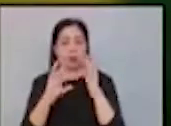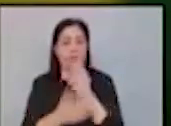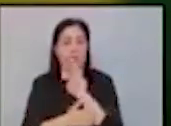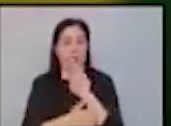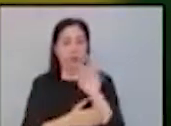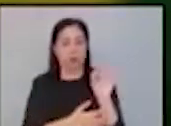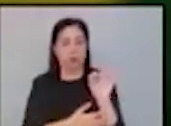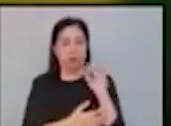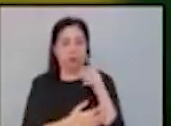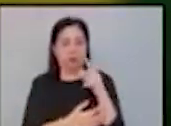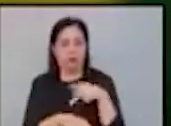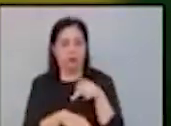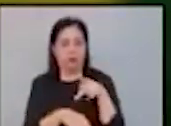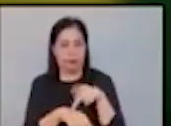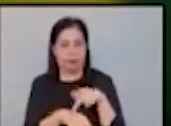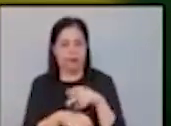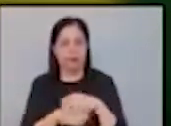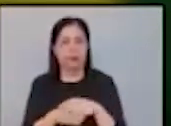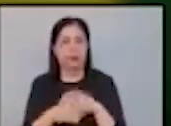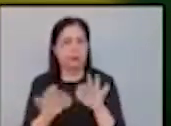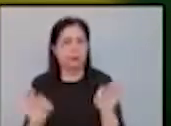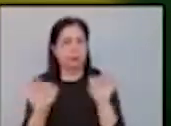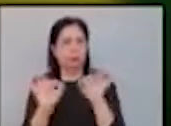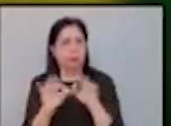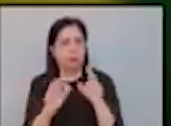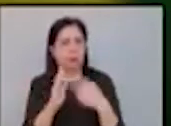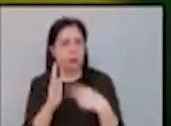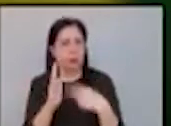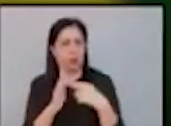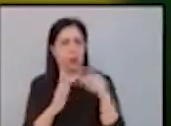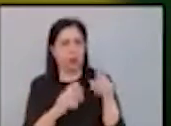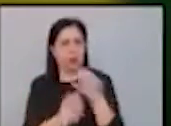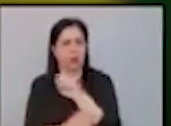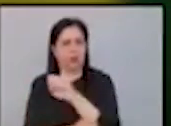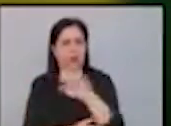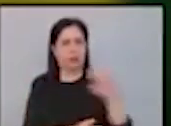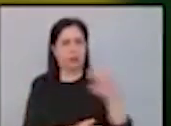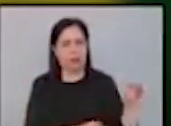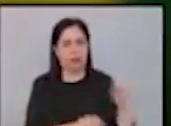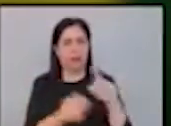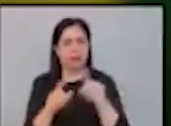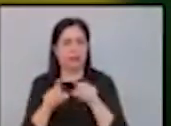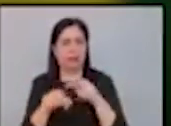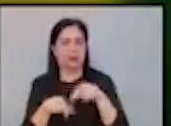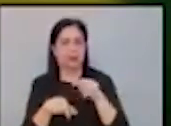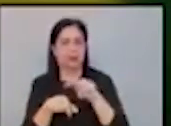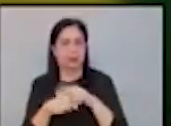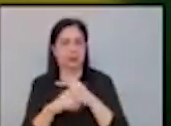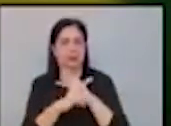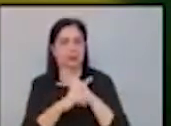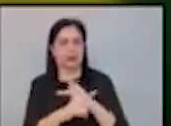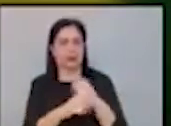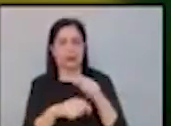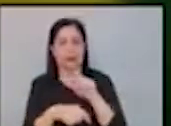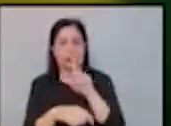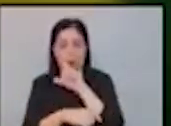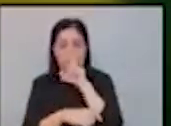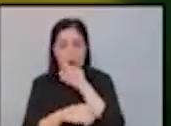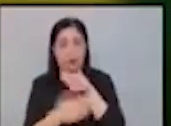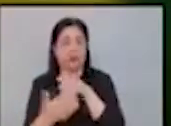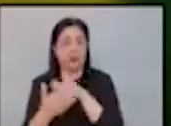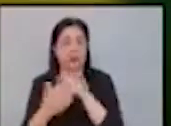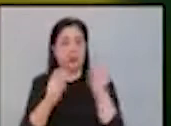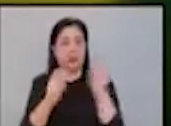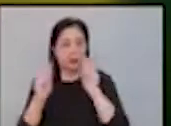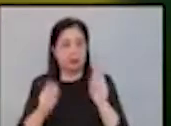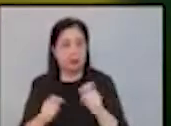Nature Philippines na mahalaga ang ginagampan ng tungkuli ng Sierra Madre bilang natural shield ng Luzon laban sa mga bagyo at